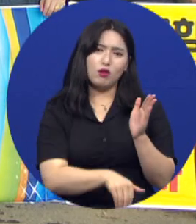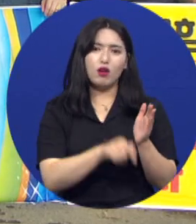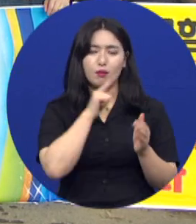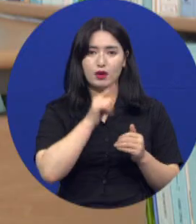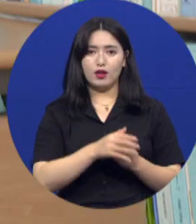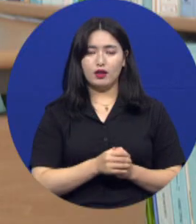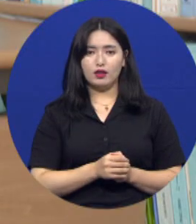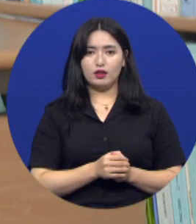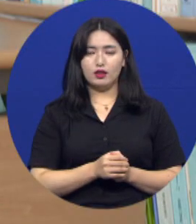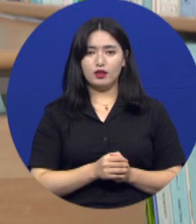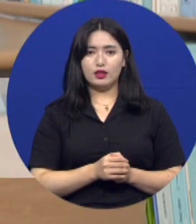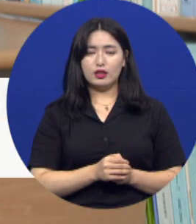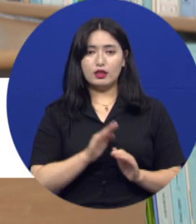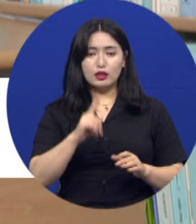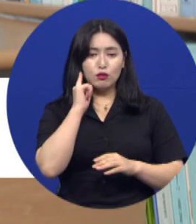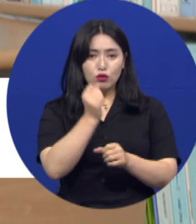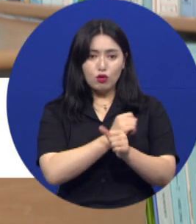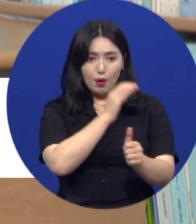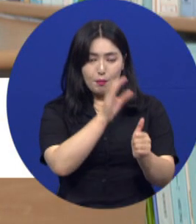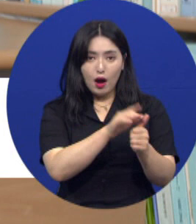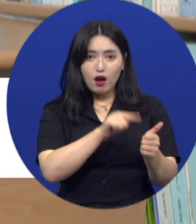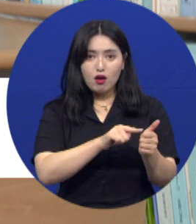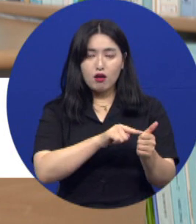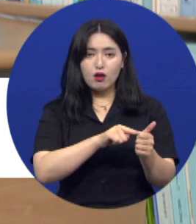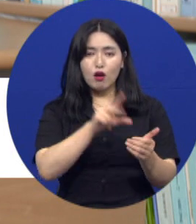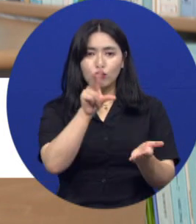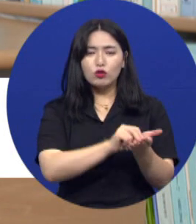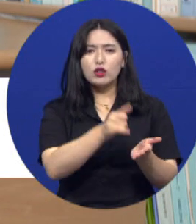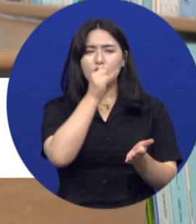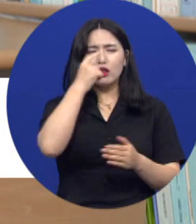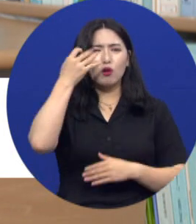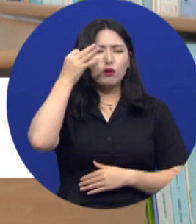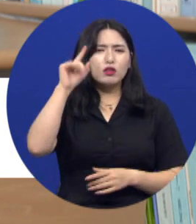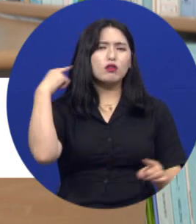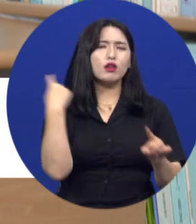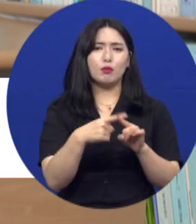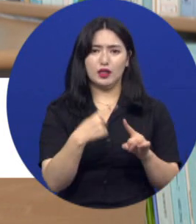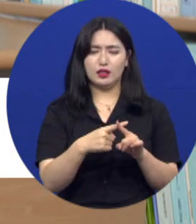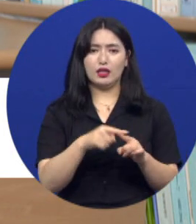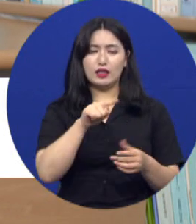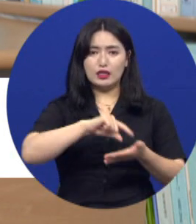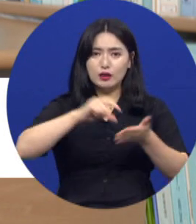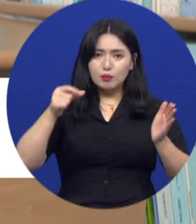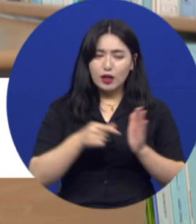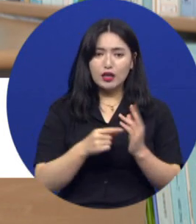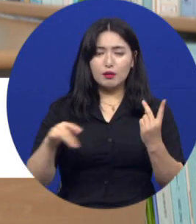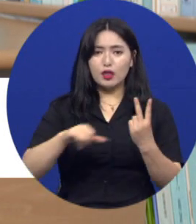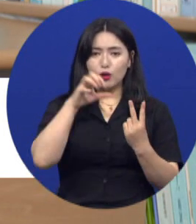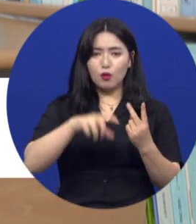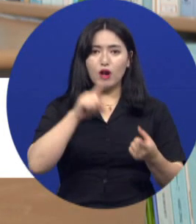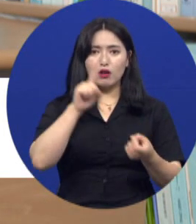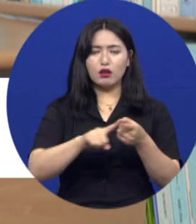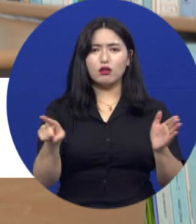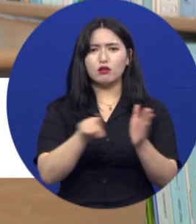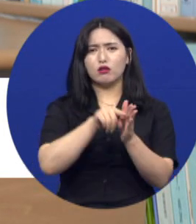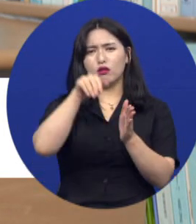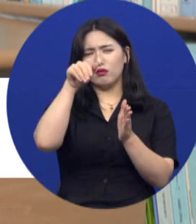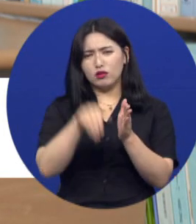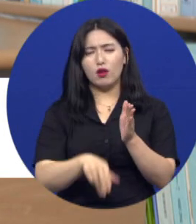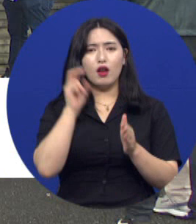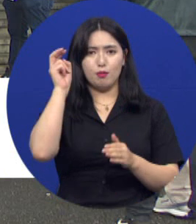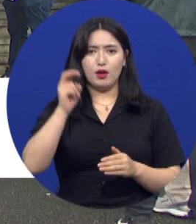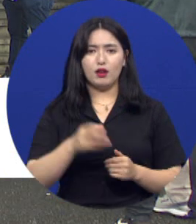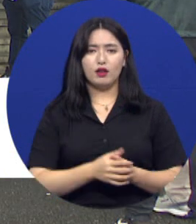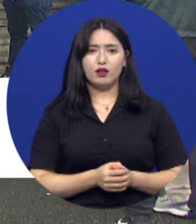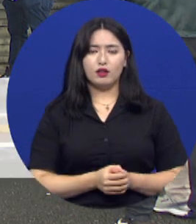비판했습니다. 사실상 용역에 문제가 있다라는 것을 시인하는 것이다라고 보고요. 그만큼 제2공항에 대한 신뢰는 더욱 떨어질 것이다 이렇게 좀